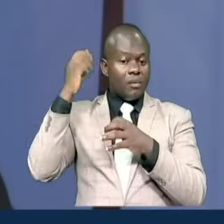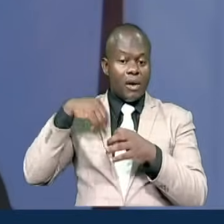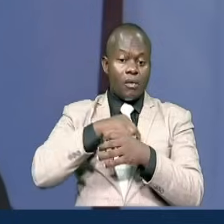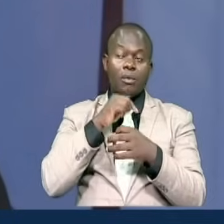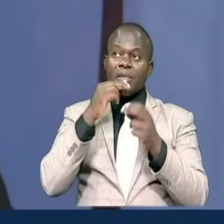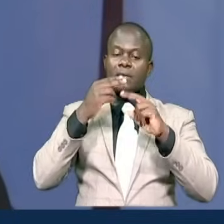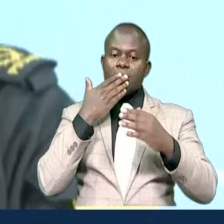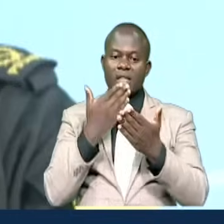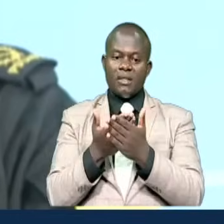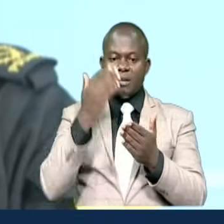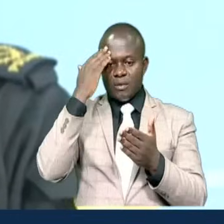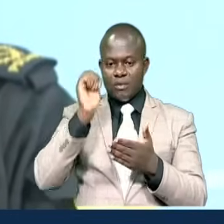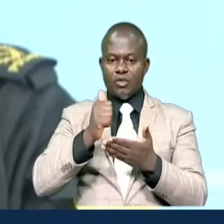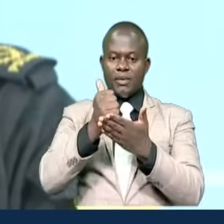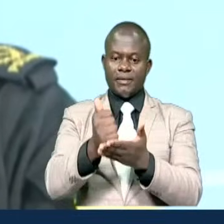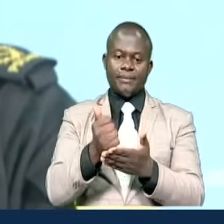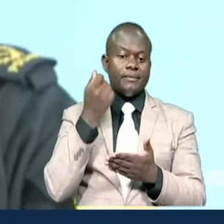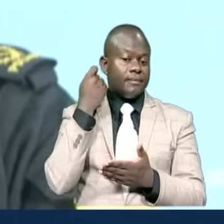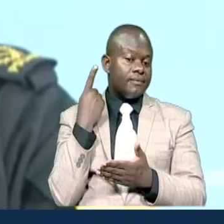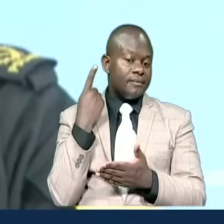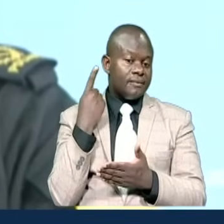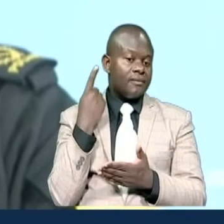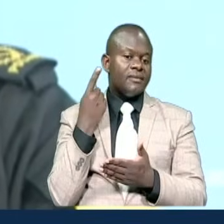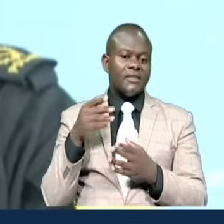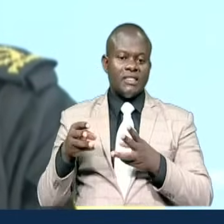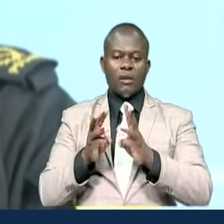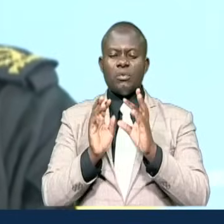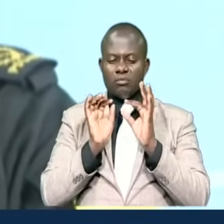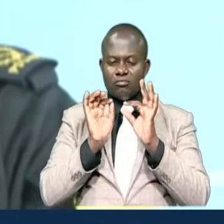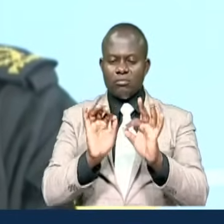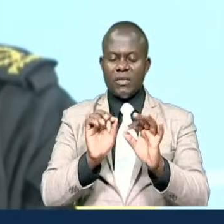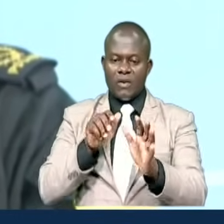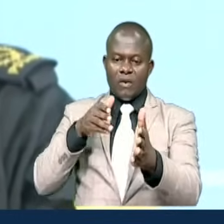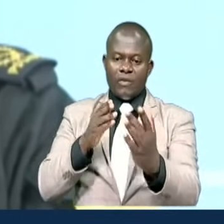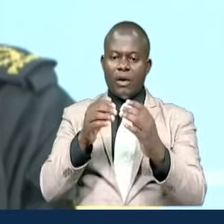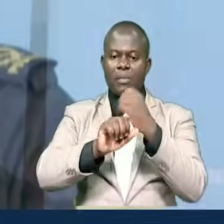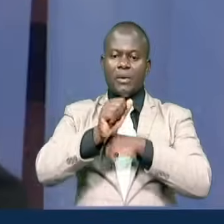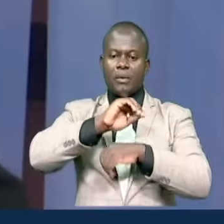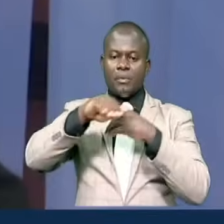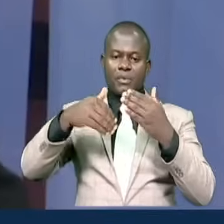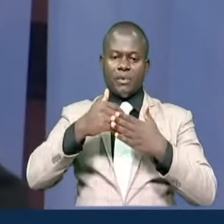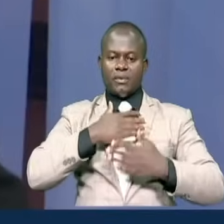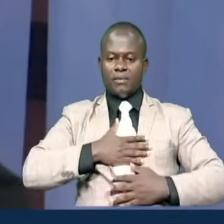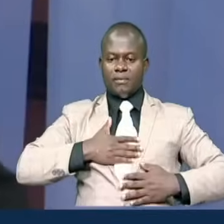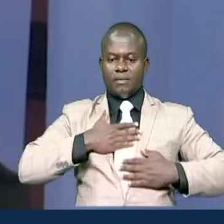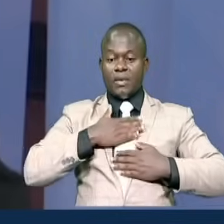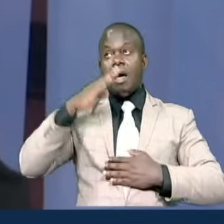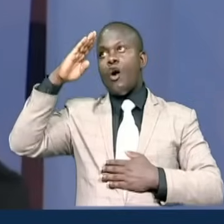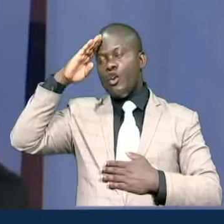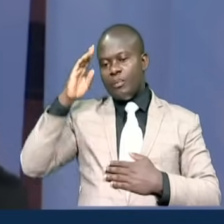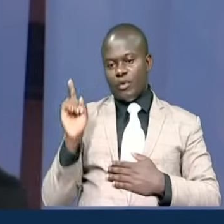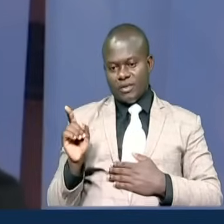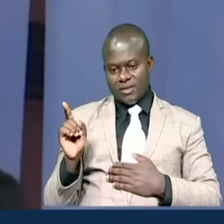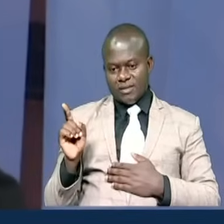bitagenda tuhagere kugira ngo tubashe kubafasha. Rero haruzaba uburyo budasanzwe bwo gukurikirana hari ibikorwa byose by'imyidagaduro. Aho ni ku ruhande rwa polisi